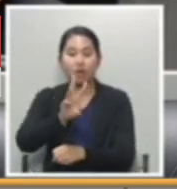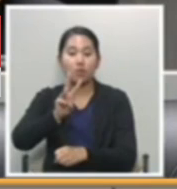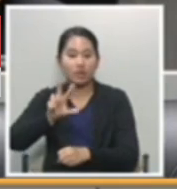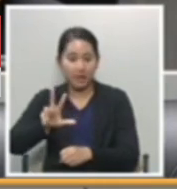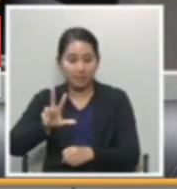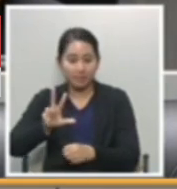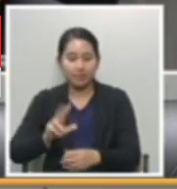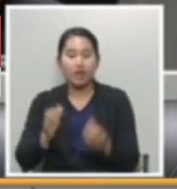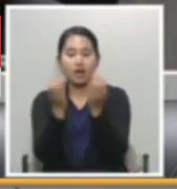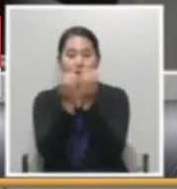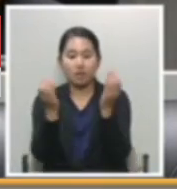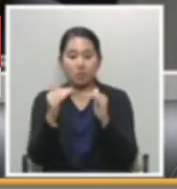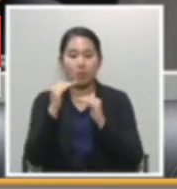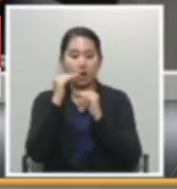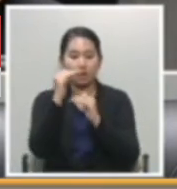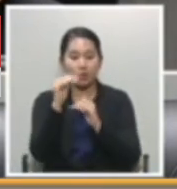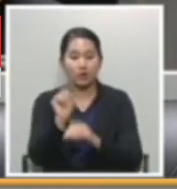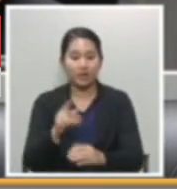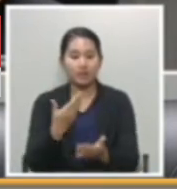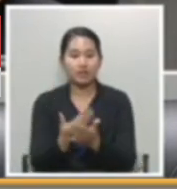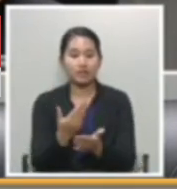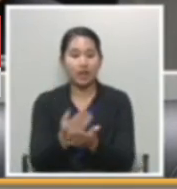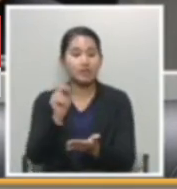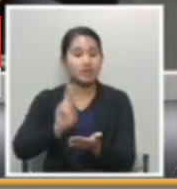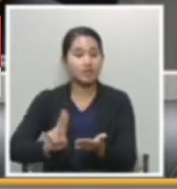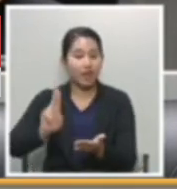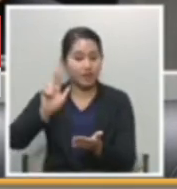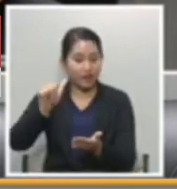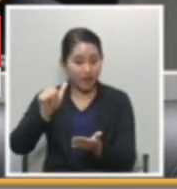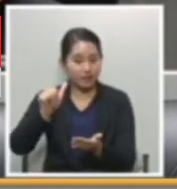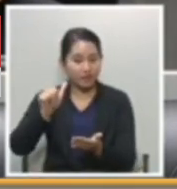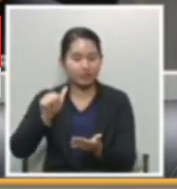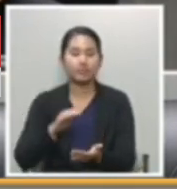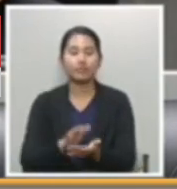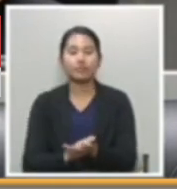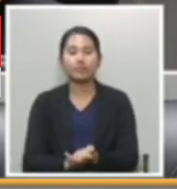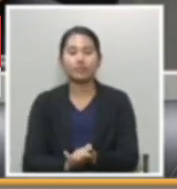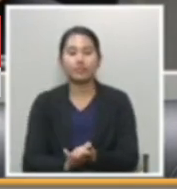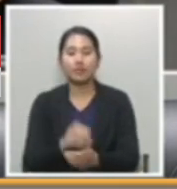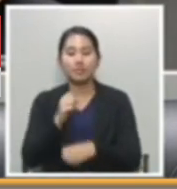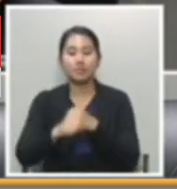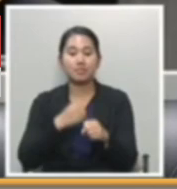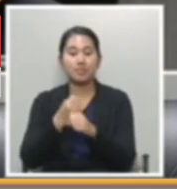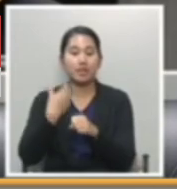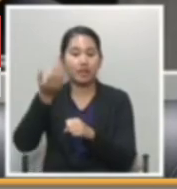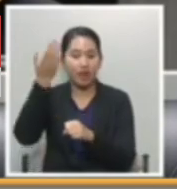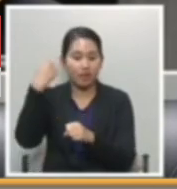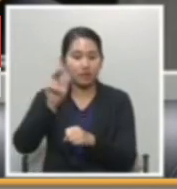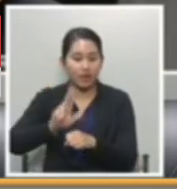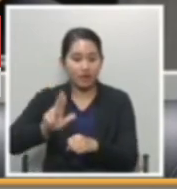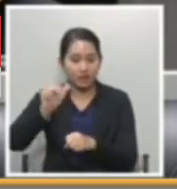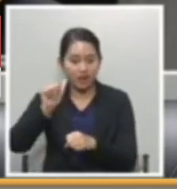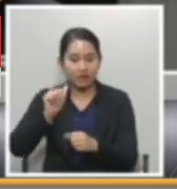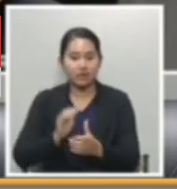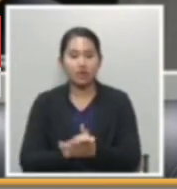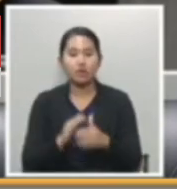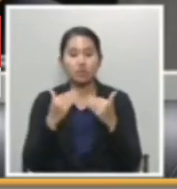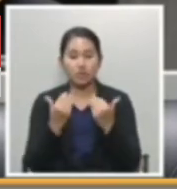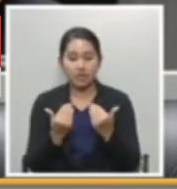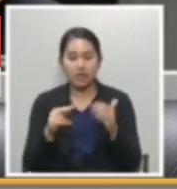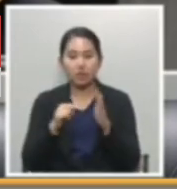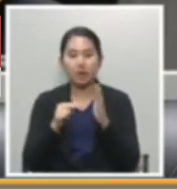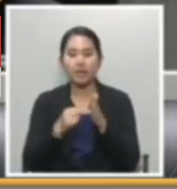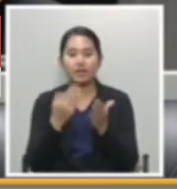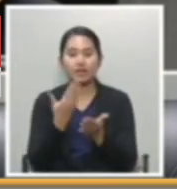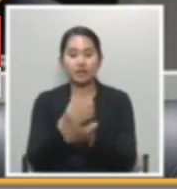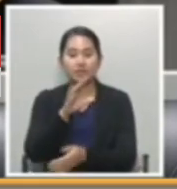รัฐธรรมนูญเนี่ยกำหนดว่าใช้ได้ใช้งบประมาณของปีก่อนหน้าไปพลางนั่นก็คือหมายความว่าวันนี้เราใช้งบ